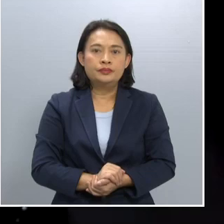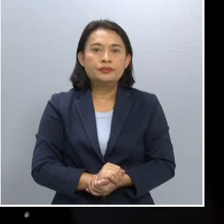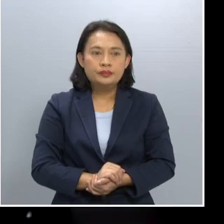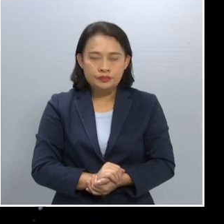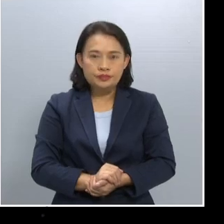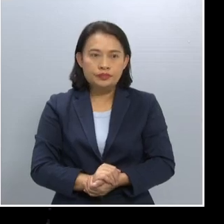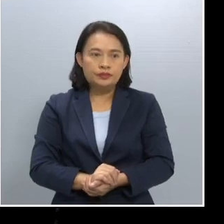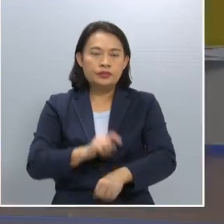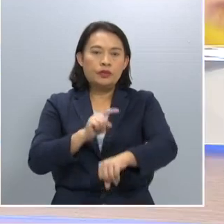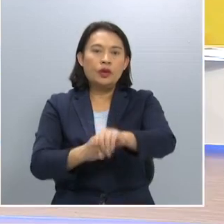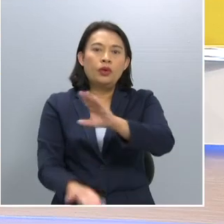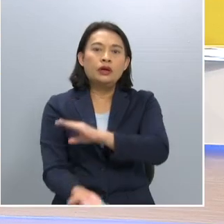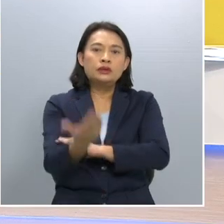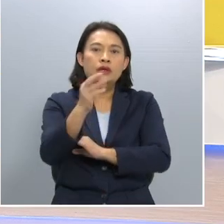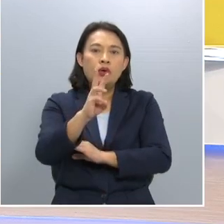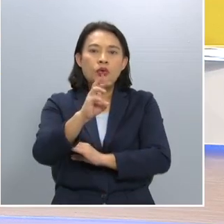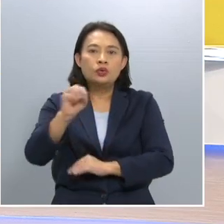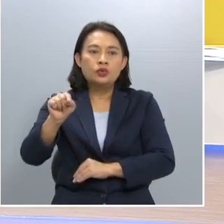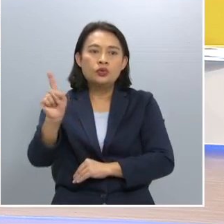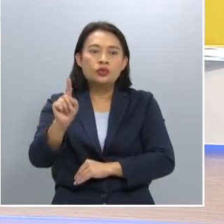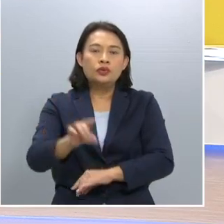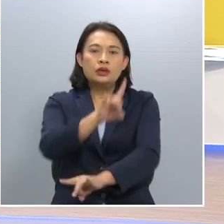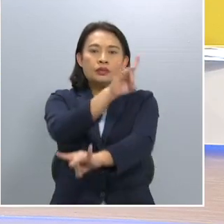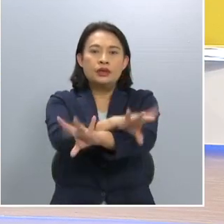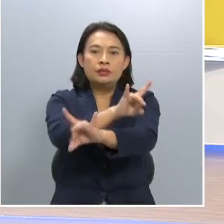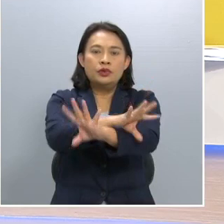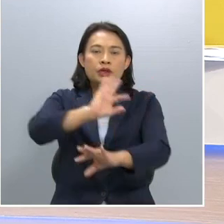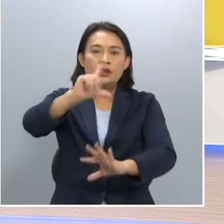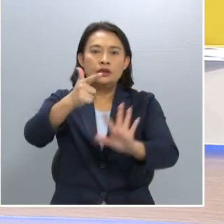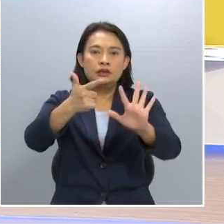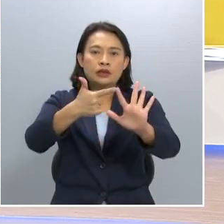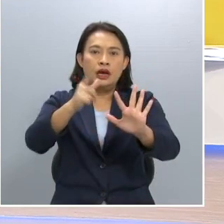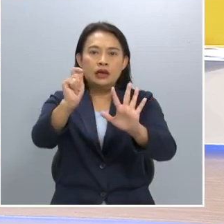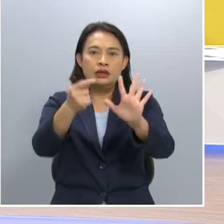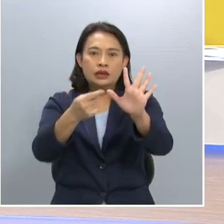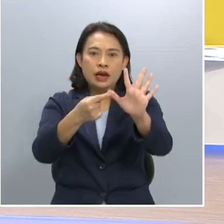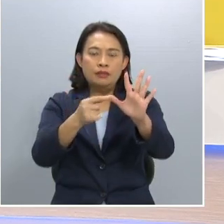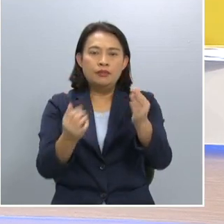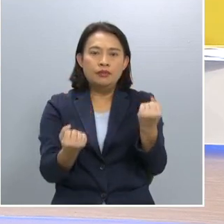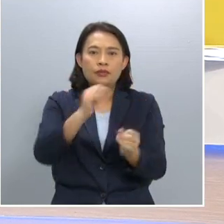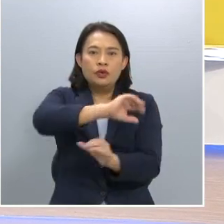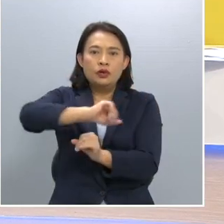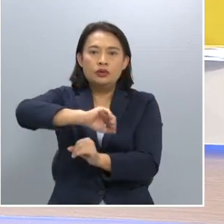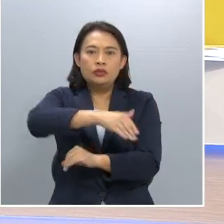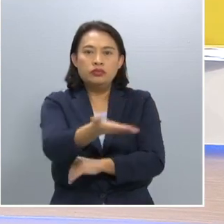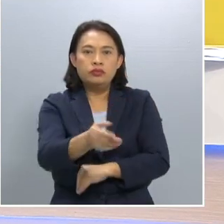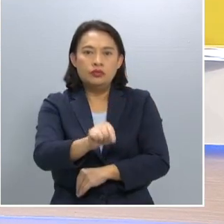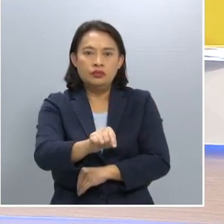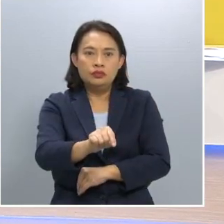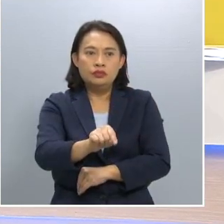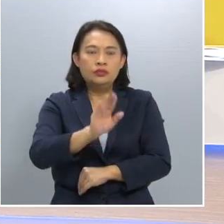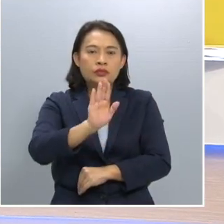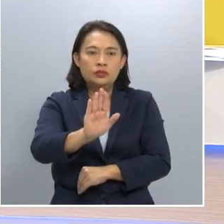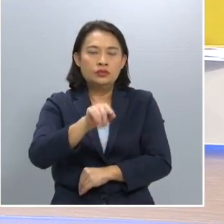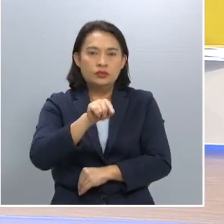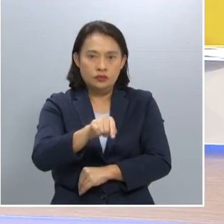6โมงเช้าที่ผ่านมาที่ชามเพชรบุรีตำรวจรับแจ้งเหตุรถตู้เสียหลักตกข้างทางริมถนนบายพาสชามปราณบุรี